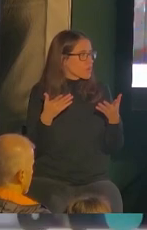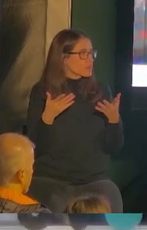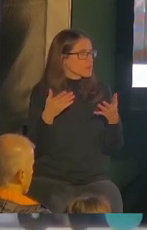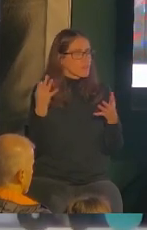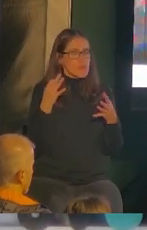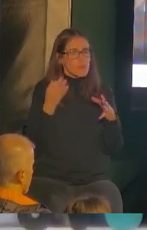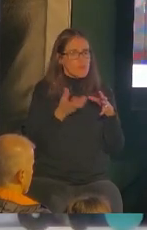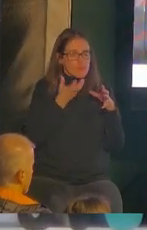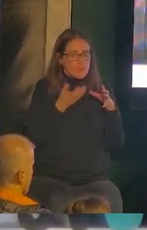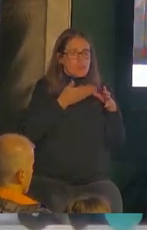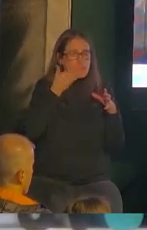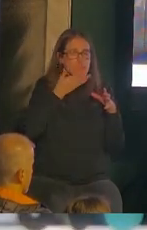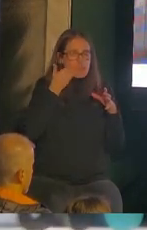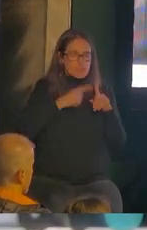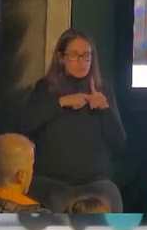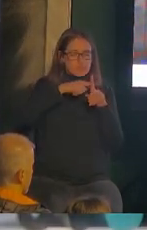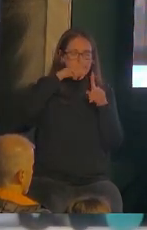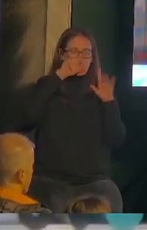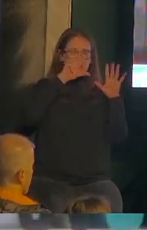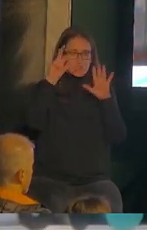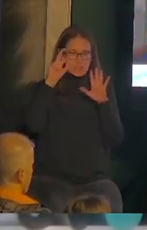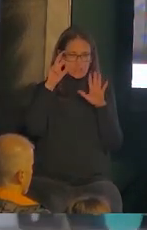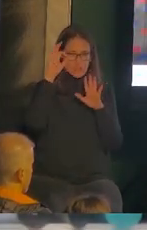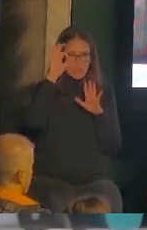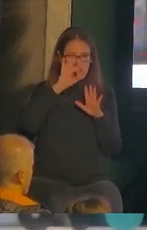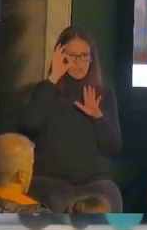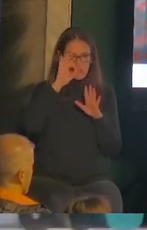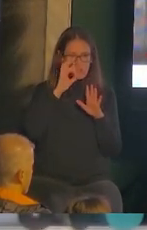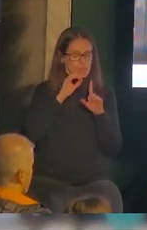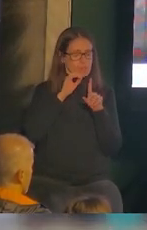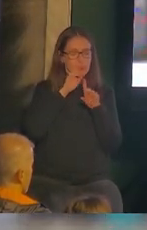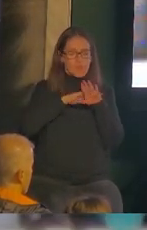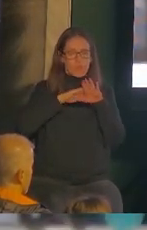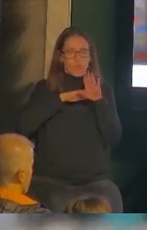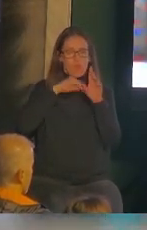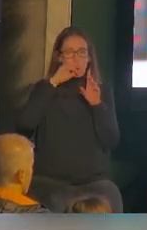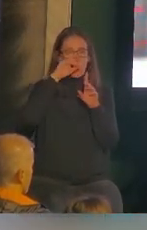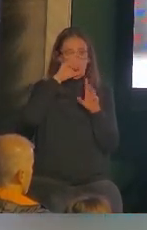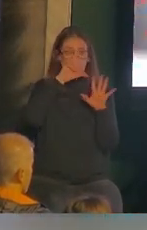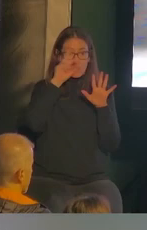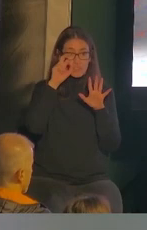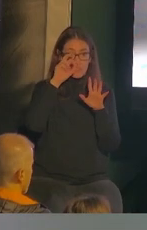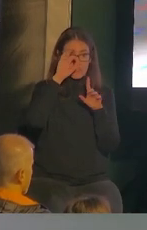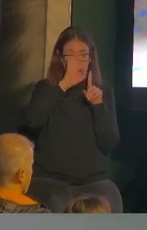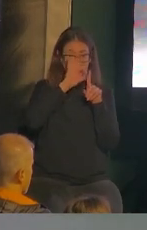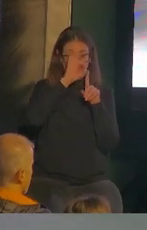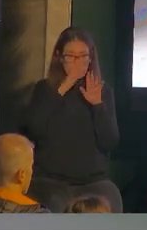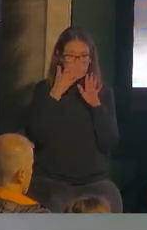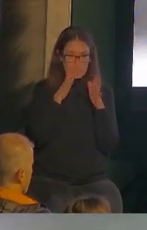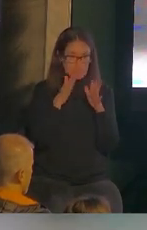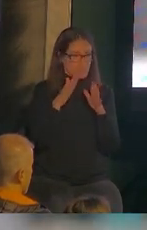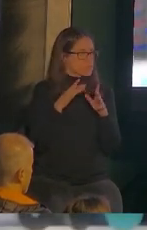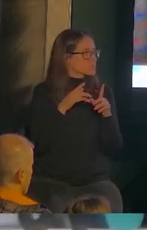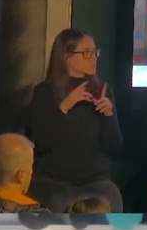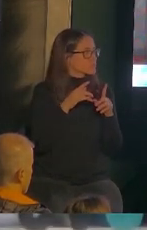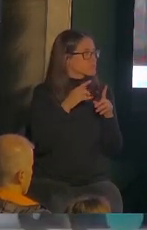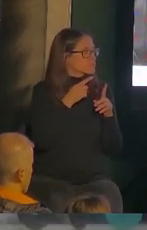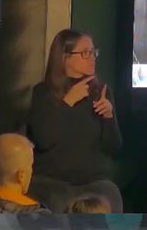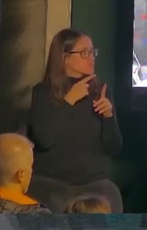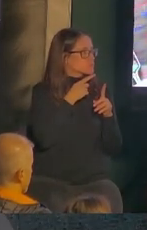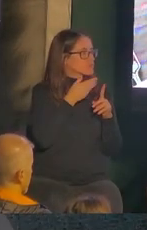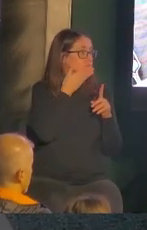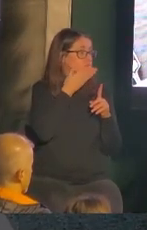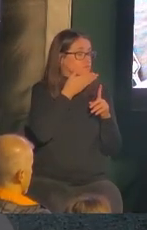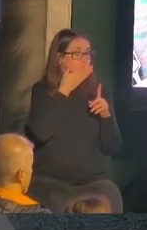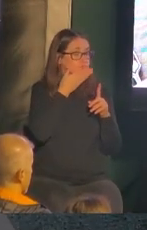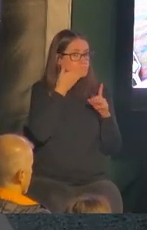80 graus perquè, si no, la pectina no reacciona. Primer l'hidratem i després la